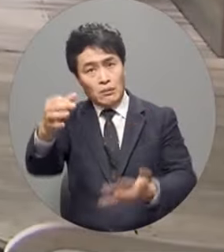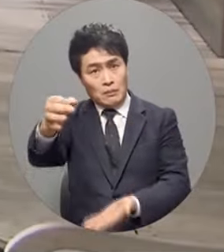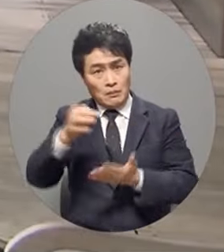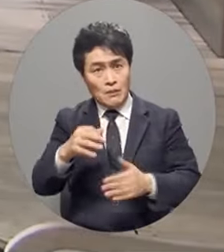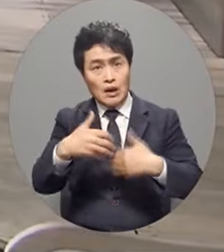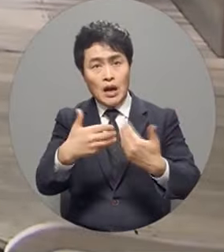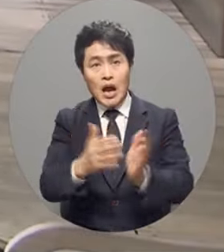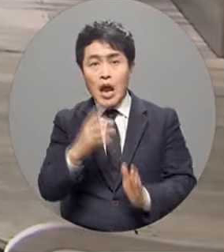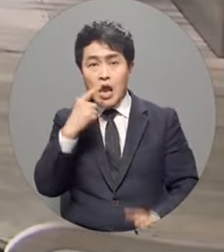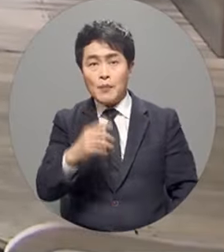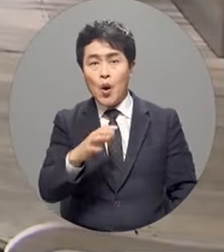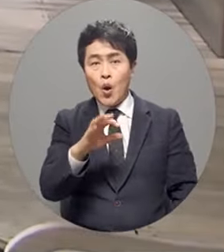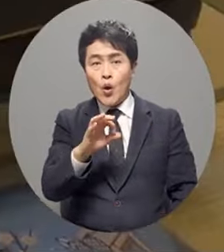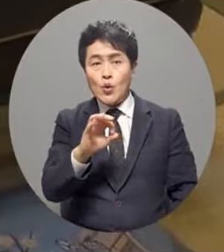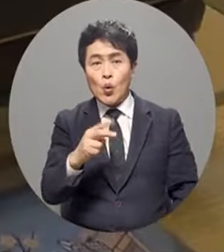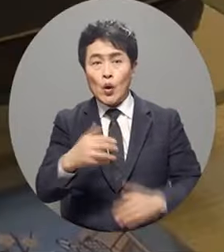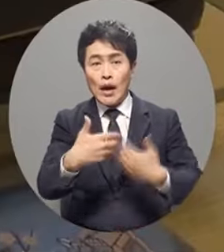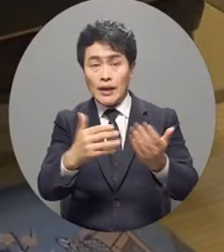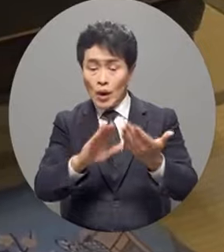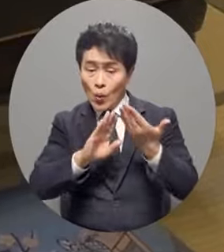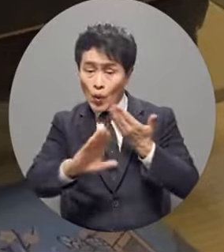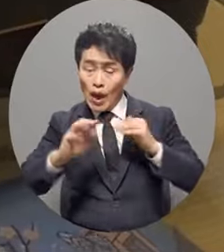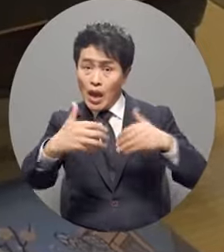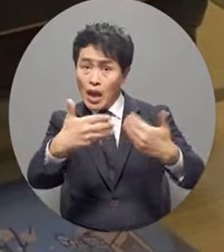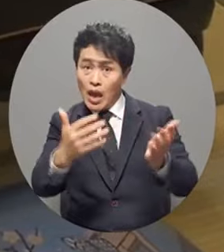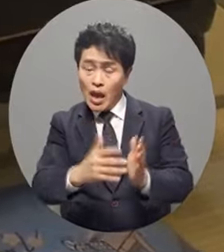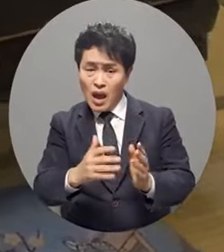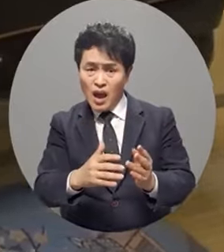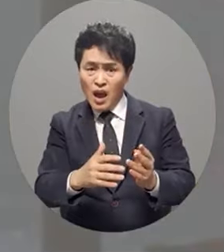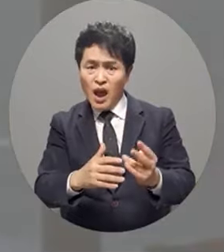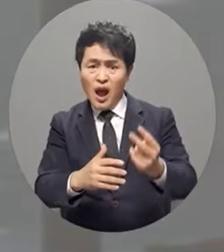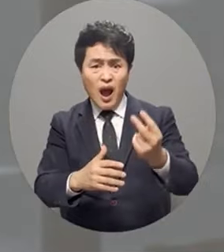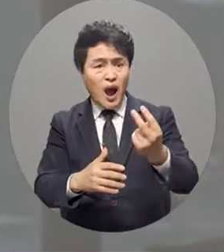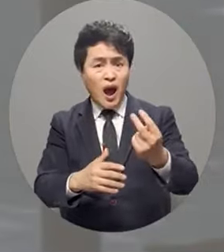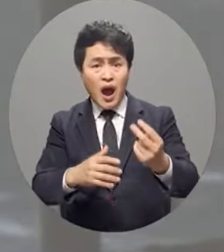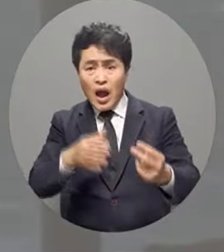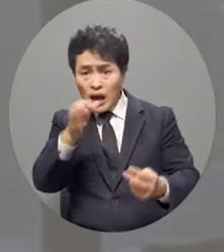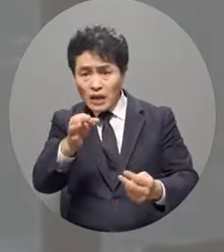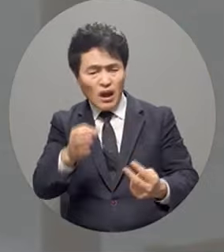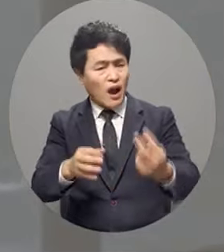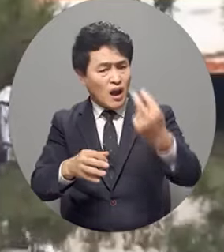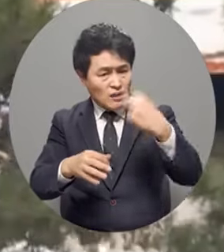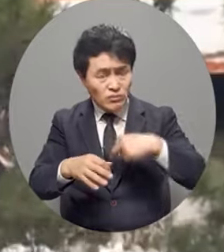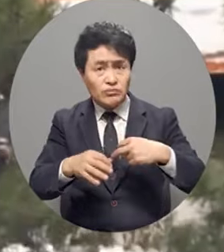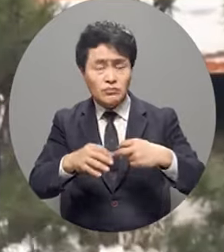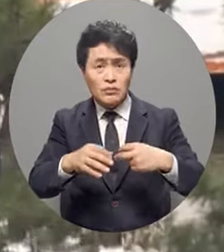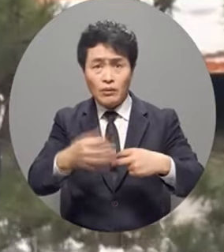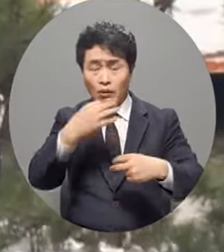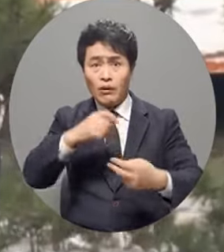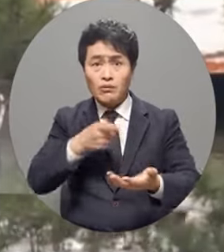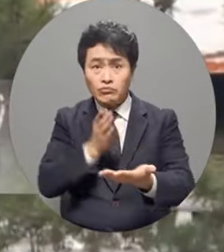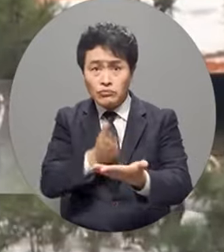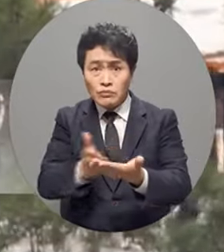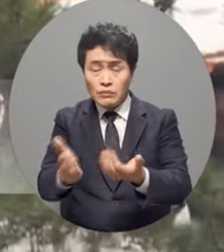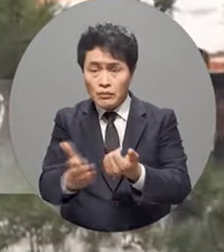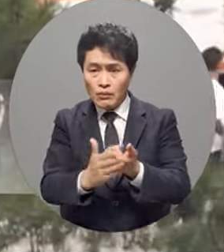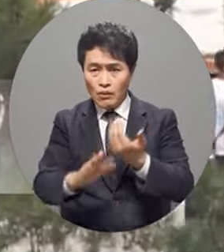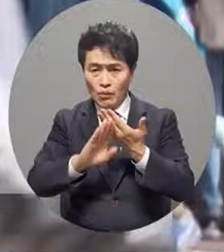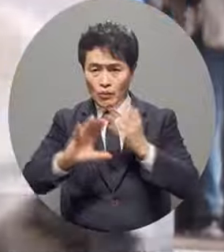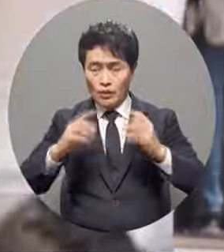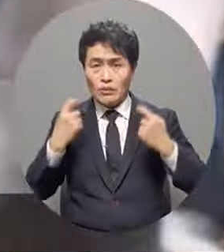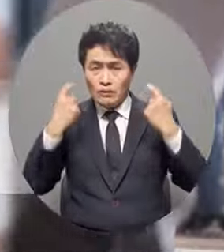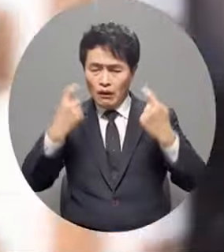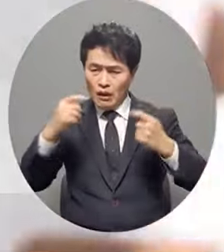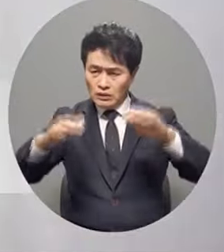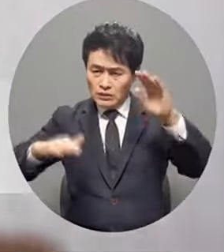역시 외국인에게만 요금을 더 받는 이중 가격제를 주장하기도 했습니다. 외국인 관광객에 대한